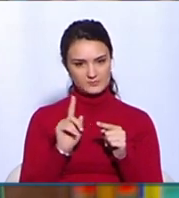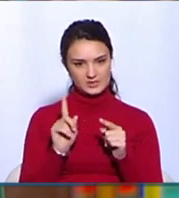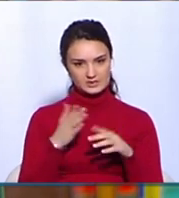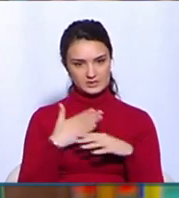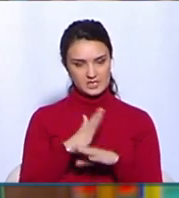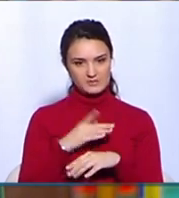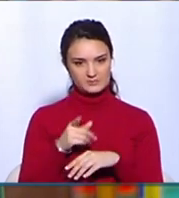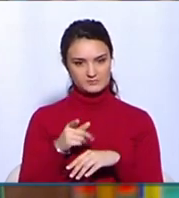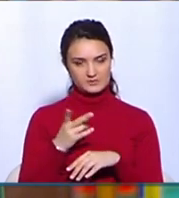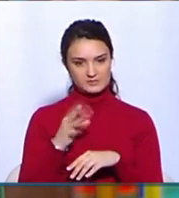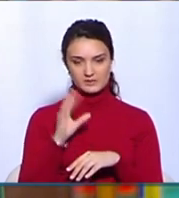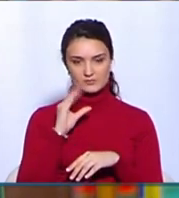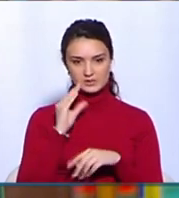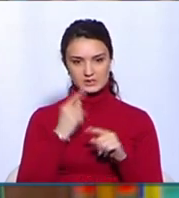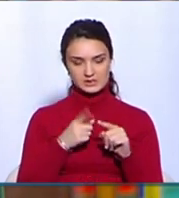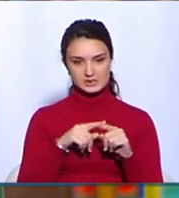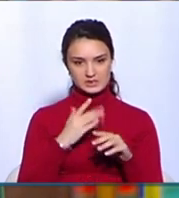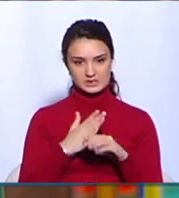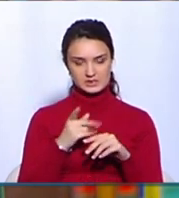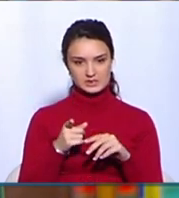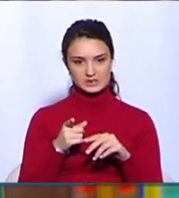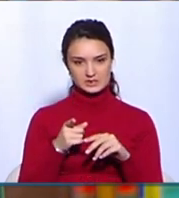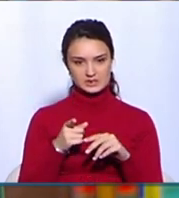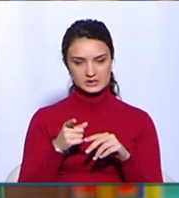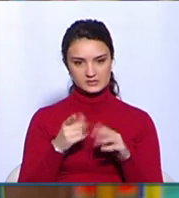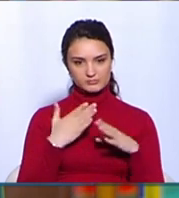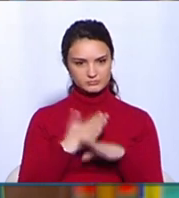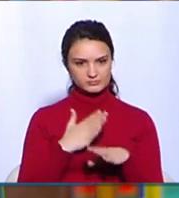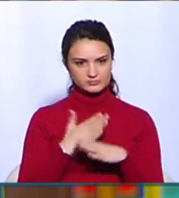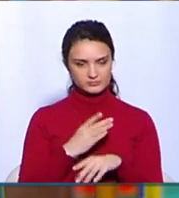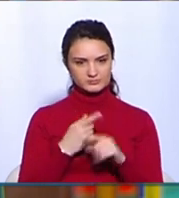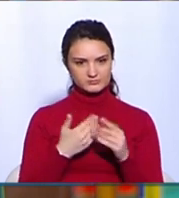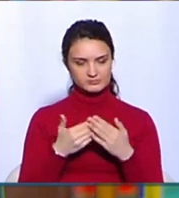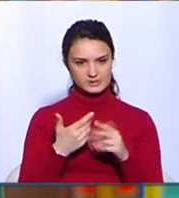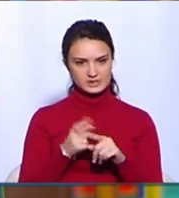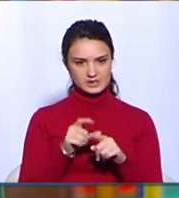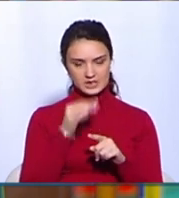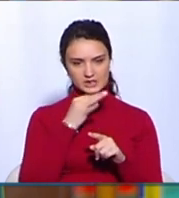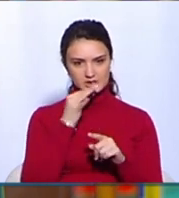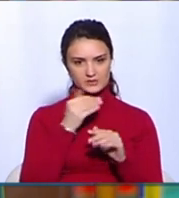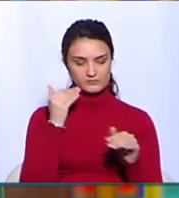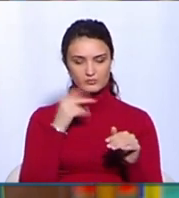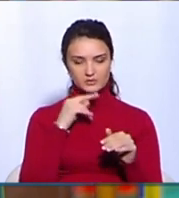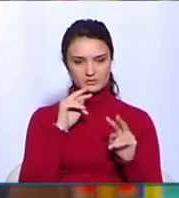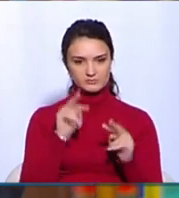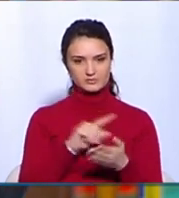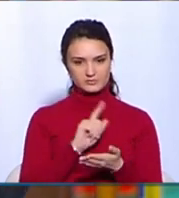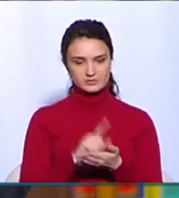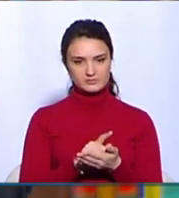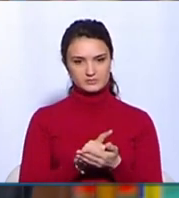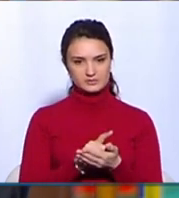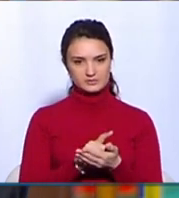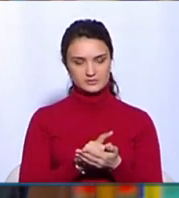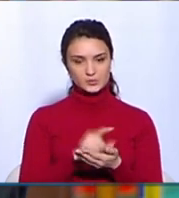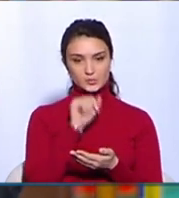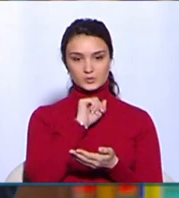დაამტვრია, მაგრამ როდესაც ესა გრევითი ხასიათის მატარებელი ძალიან ადრე უნდა მიაქციო ამას ყურადღება.